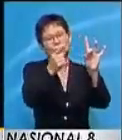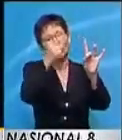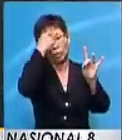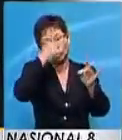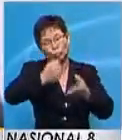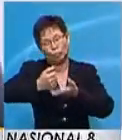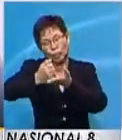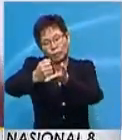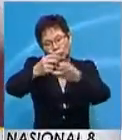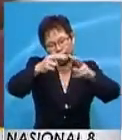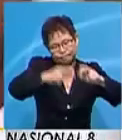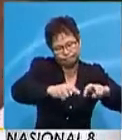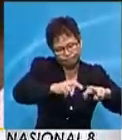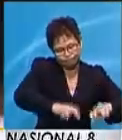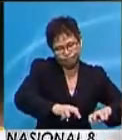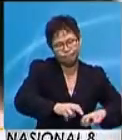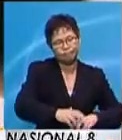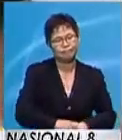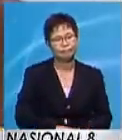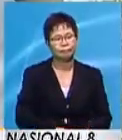bagi membantu siasatan.